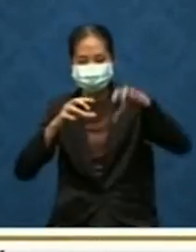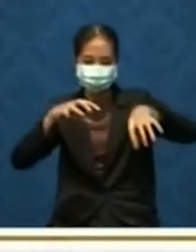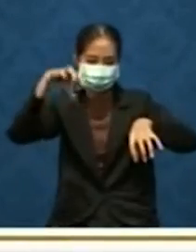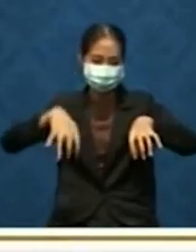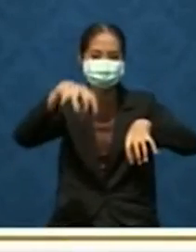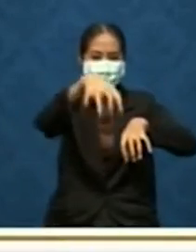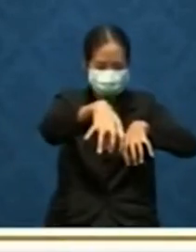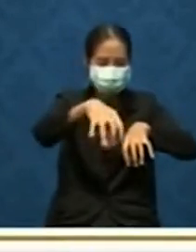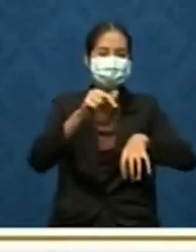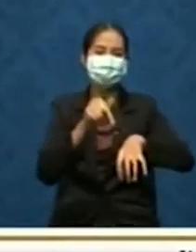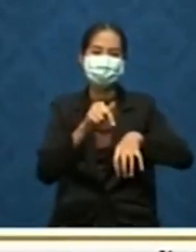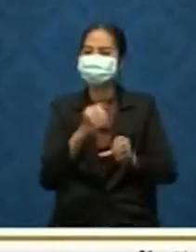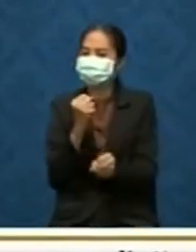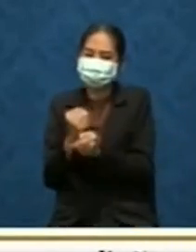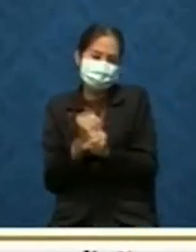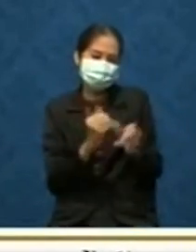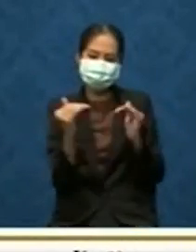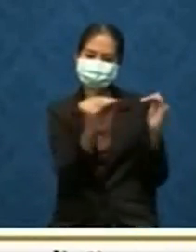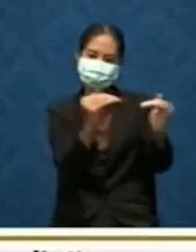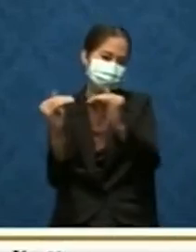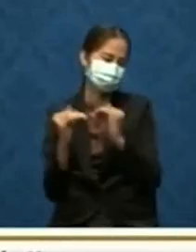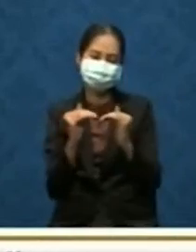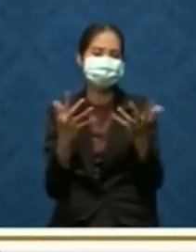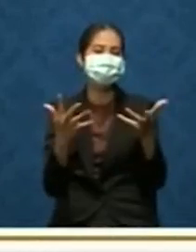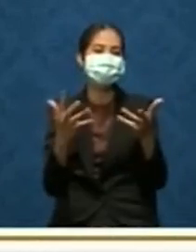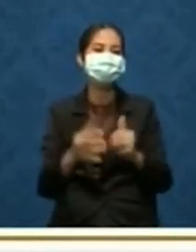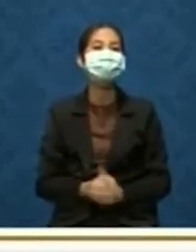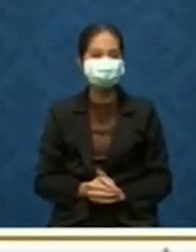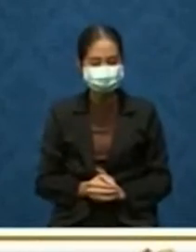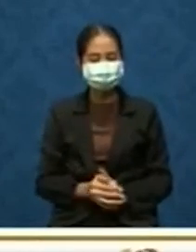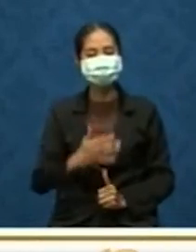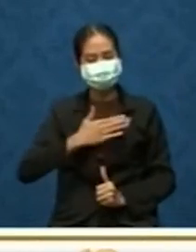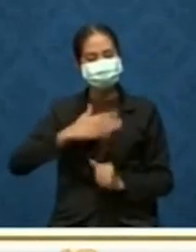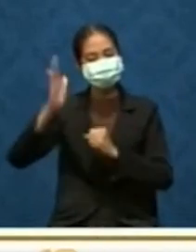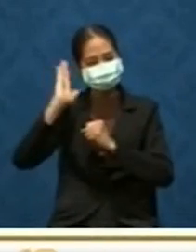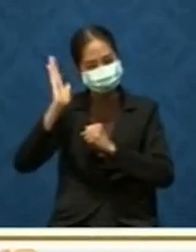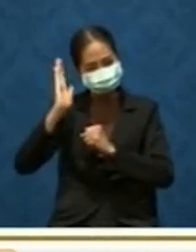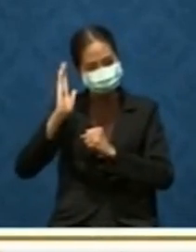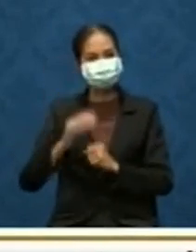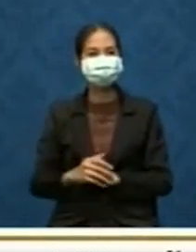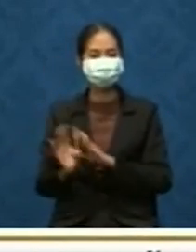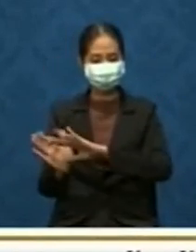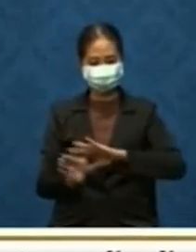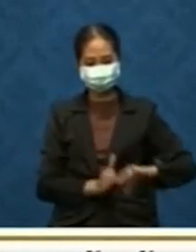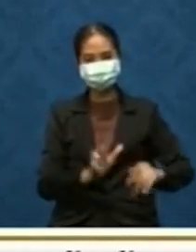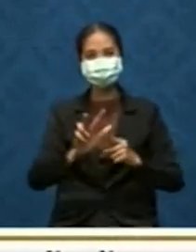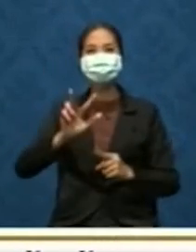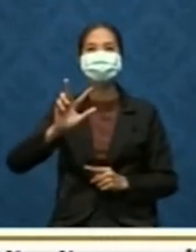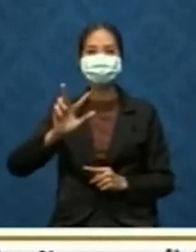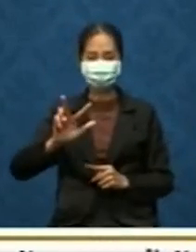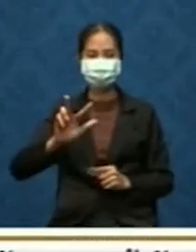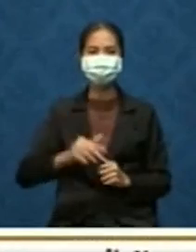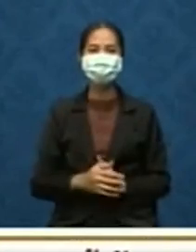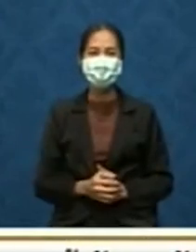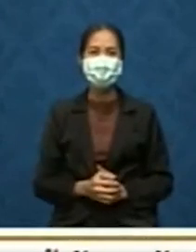ประชาธิปไตยของเราไม่สามารถที่จะทำงานได้นี่คือเรื่องที่ 2ที่ผมอยากจะอธิบายเรื่องที่ 3ที่ผมอยากจะอธิบาย